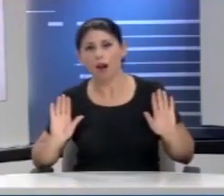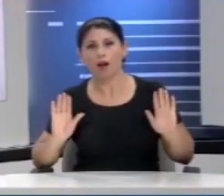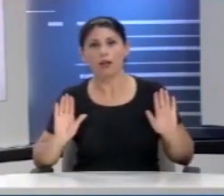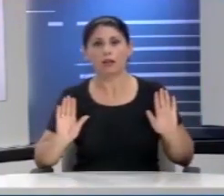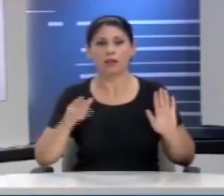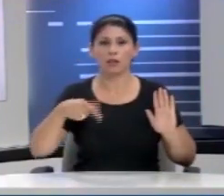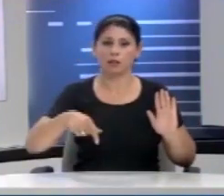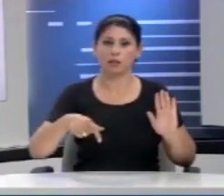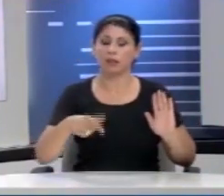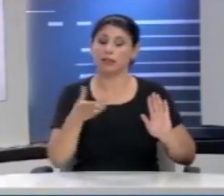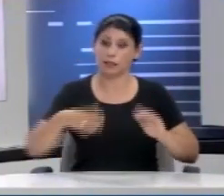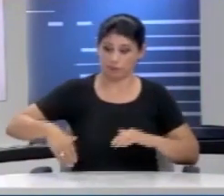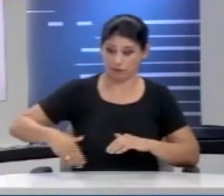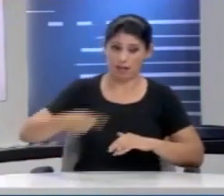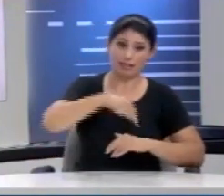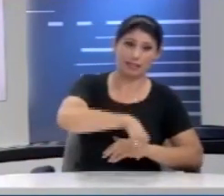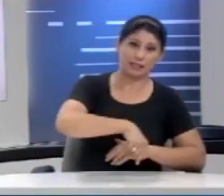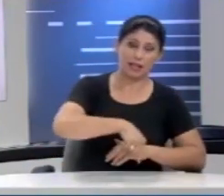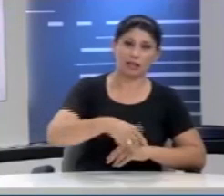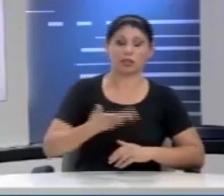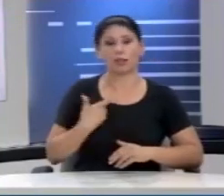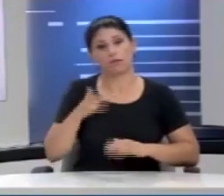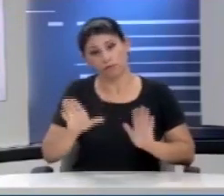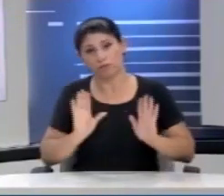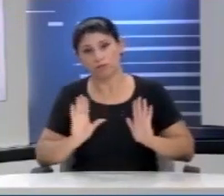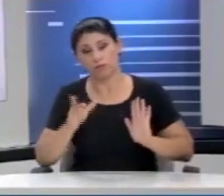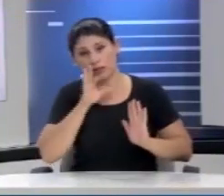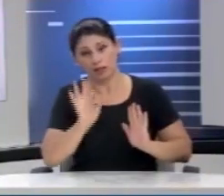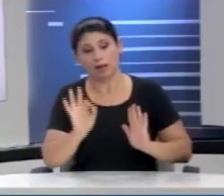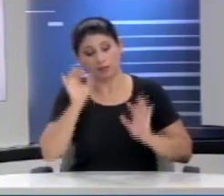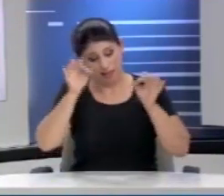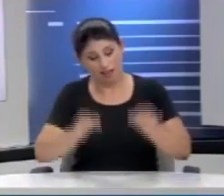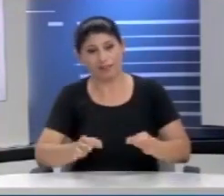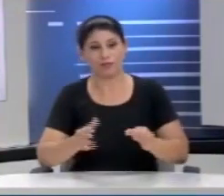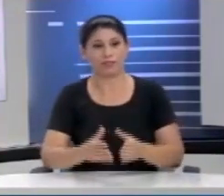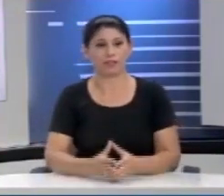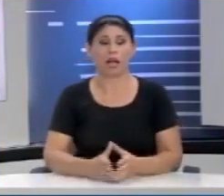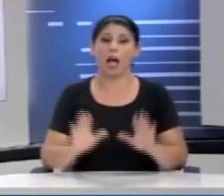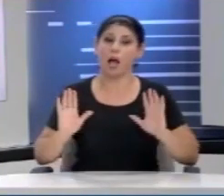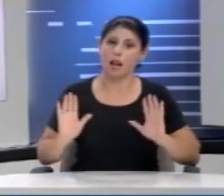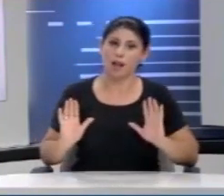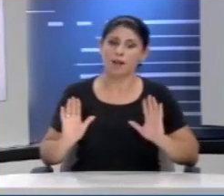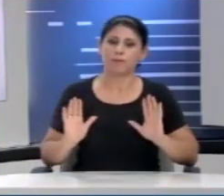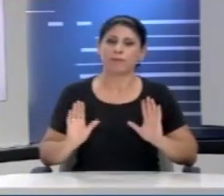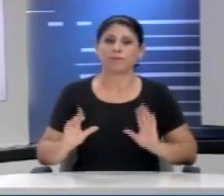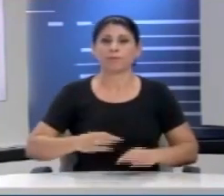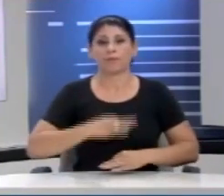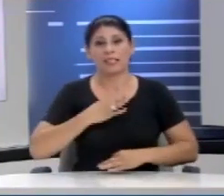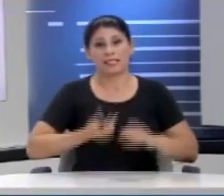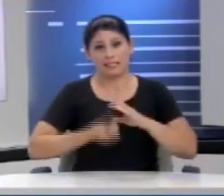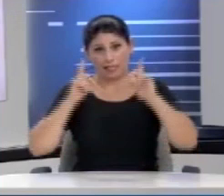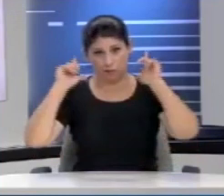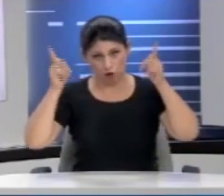σε μια άλλη μάλλον, όχι στην άλλη, έτσι για να είμαστε και πιο ακριβείς. Όμως, κύριοι της